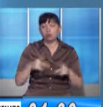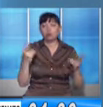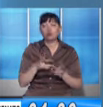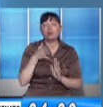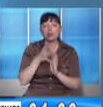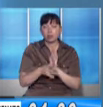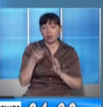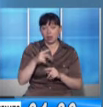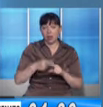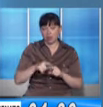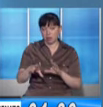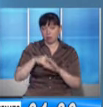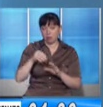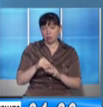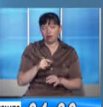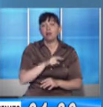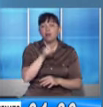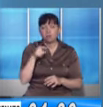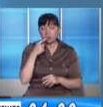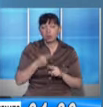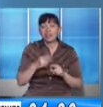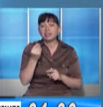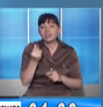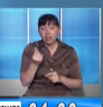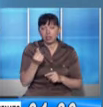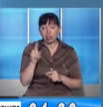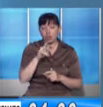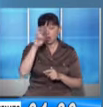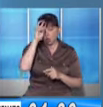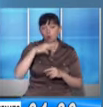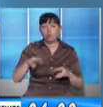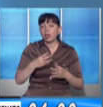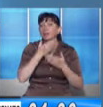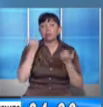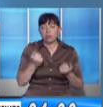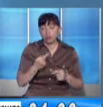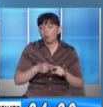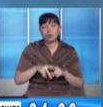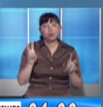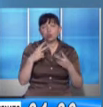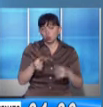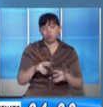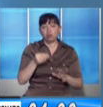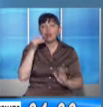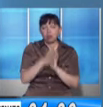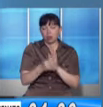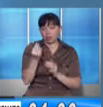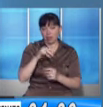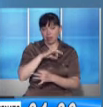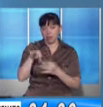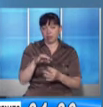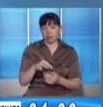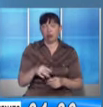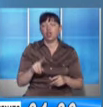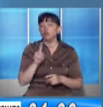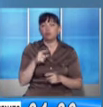cheltuim pentru aceste alegeri. Dumneavoastră ați spus că sunt bani pe care guvernul nu-i are. Haideți să nu cheltuim banii aiurea, pentru ca în Parlament să intre din nou